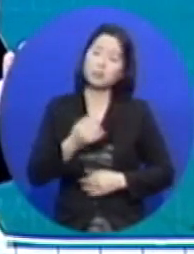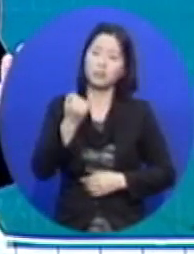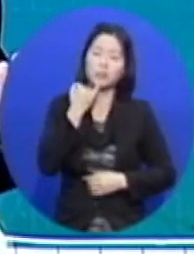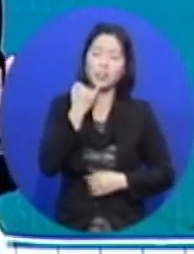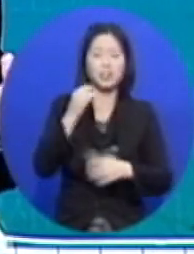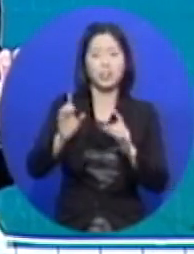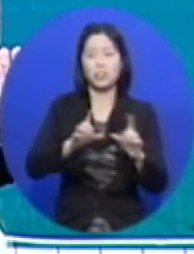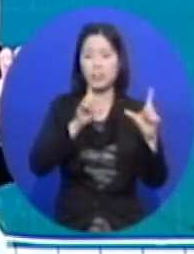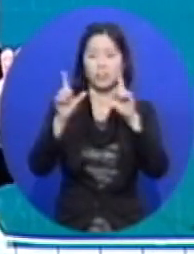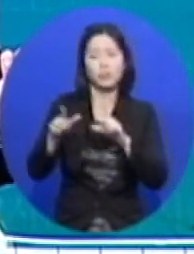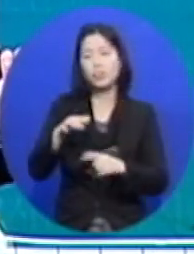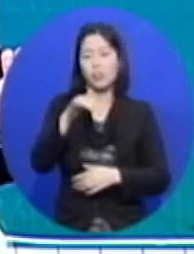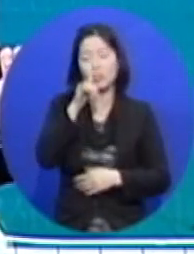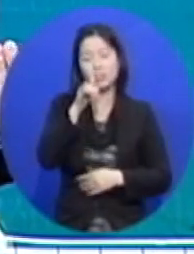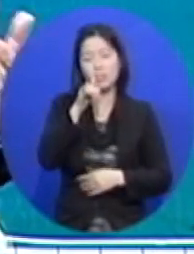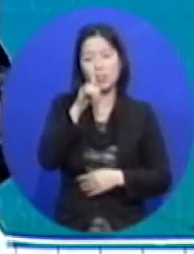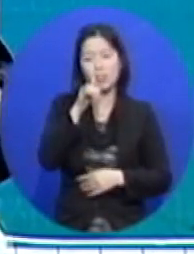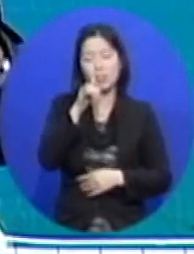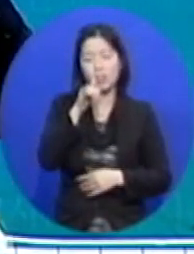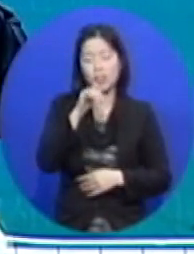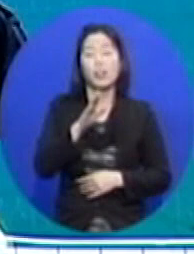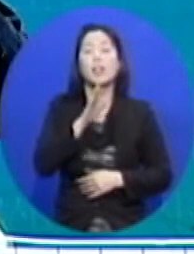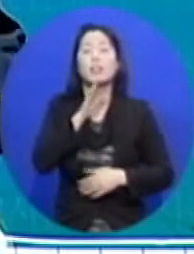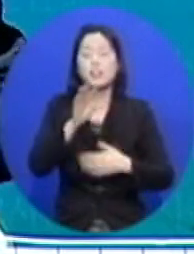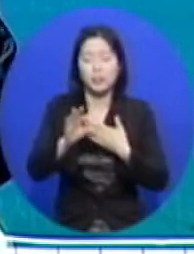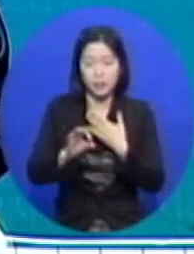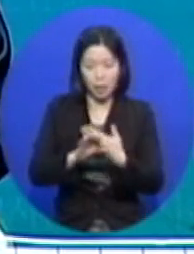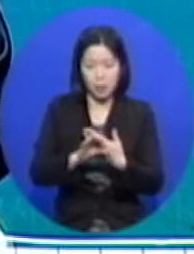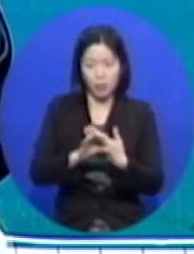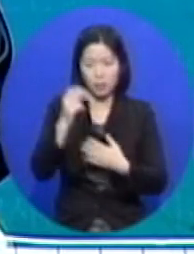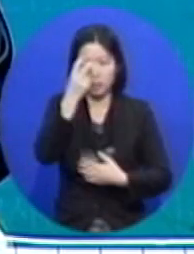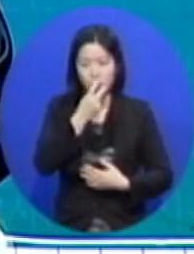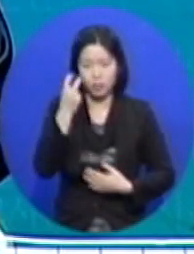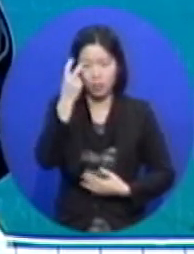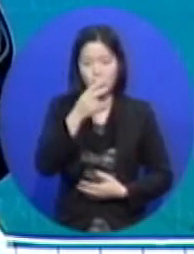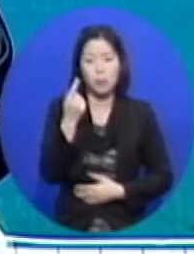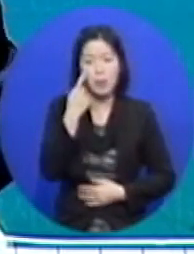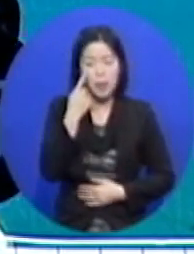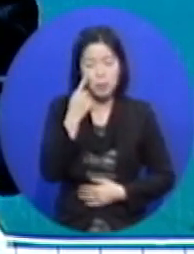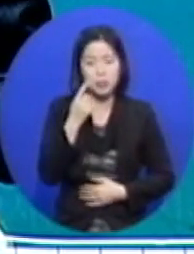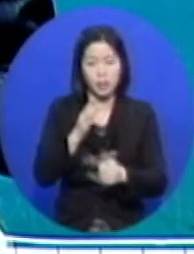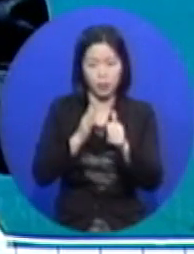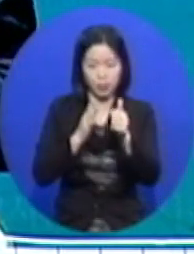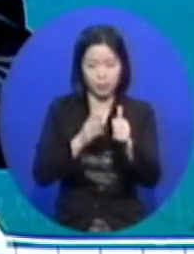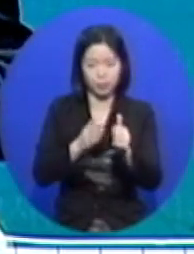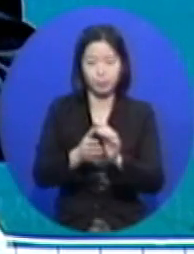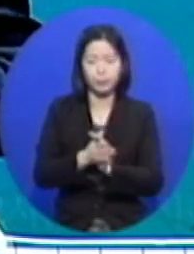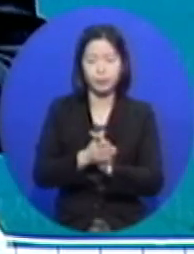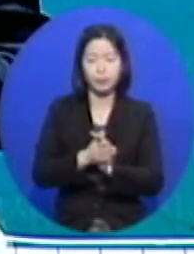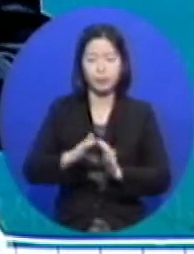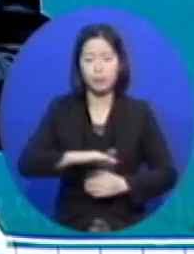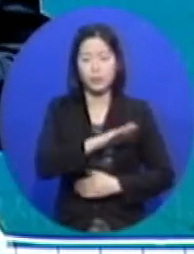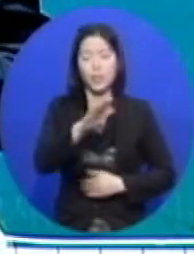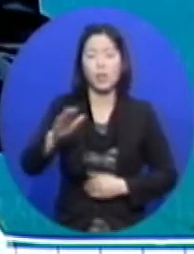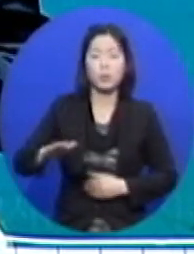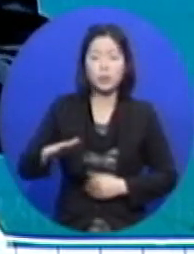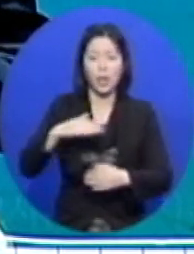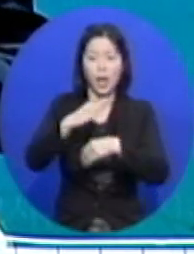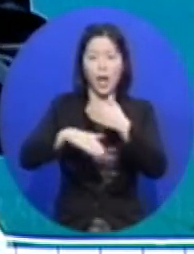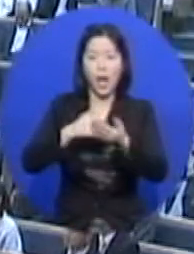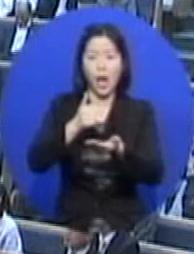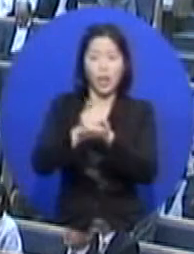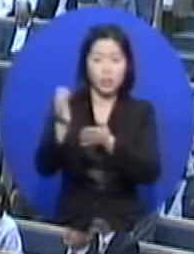살고 있어 그렇다면 한번 점검해보세요 여러분 우리가 하나님으로부터 받은